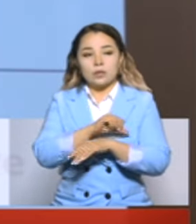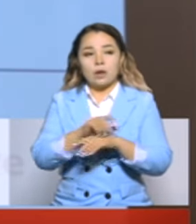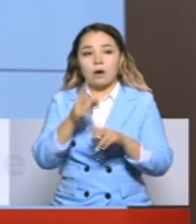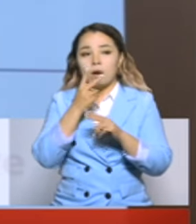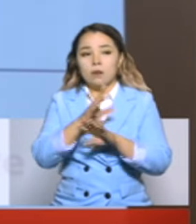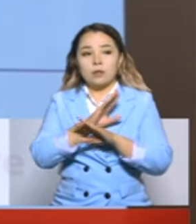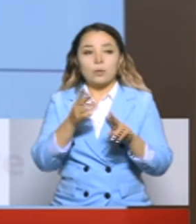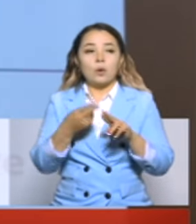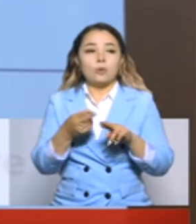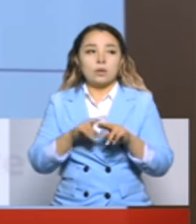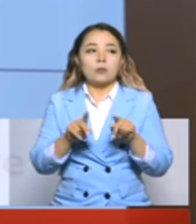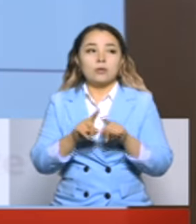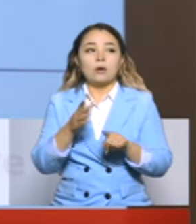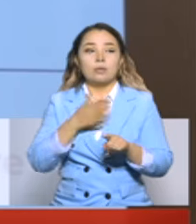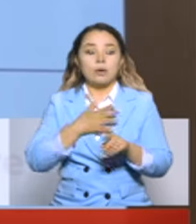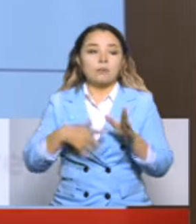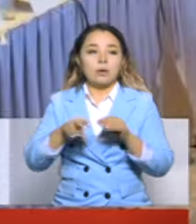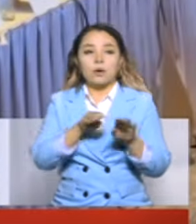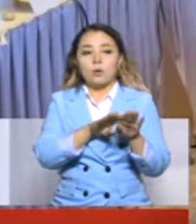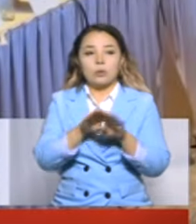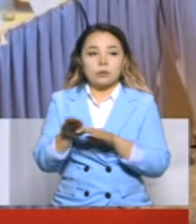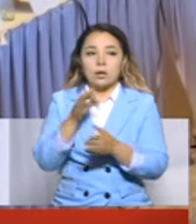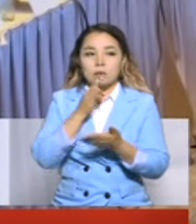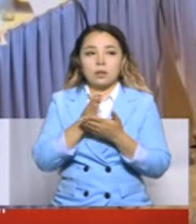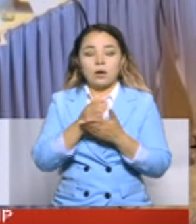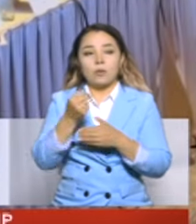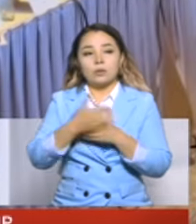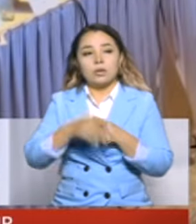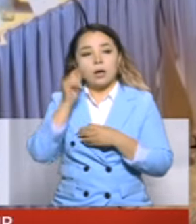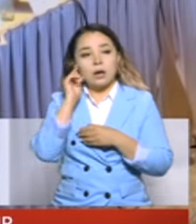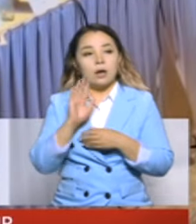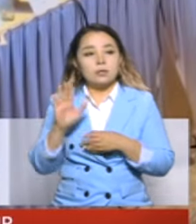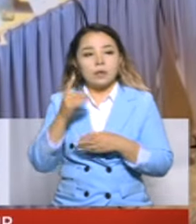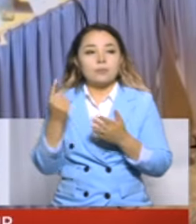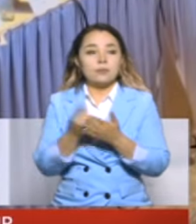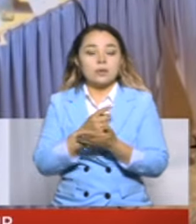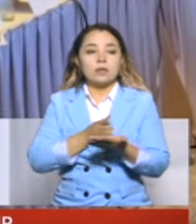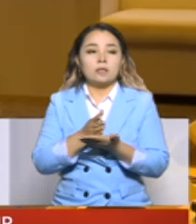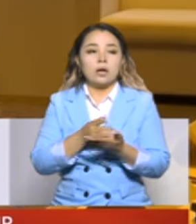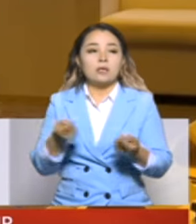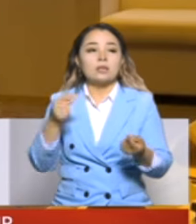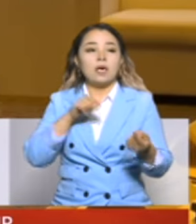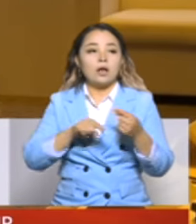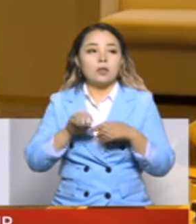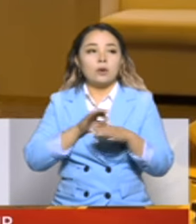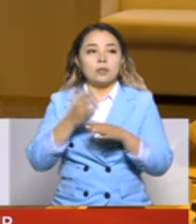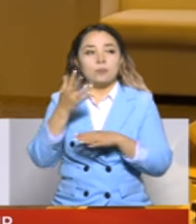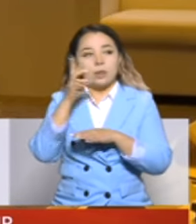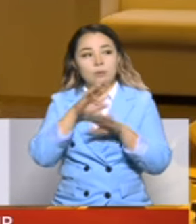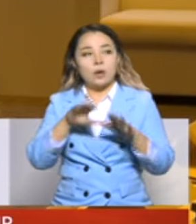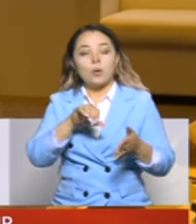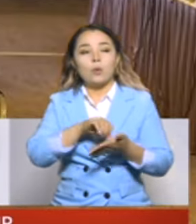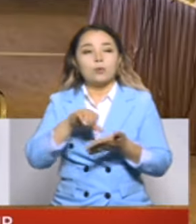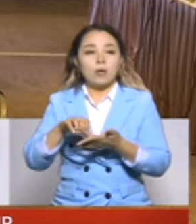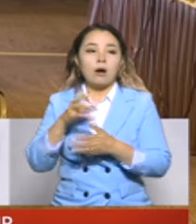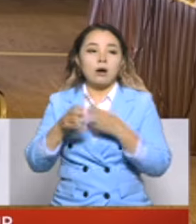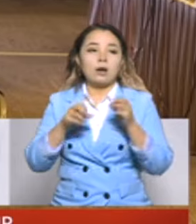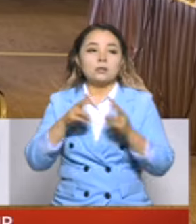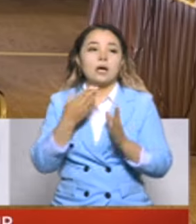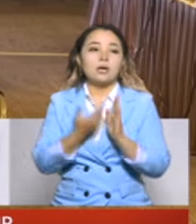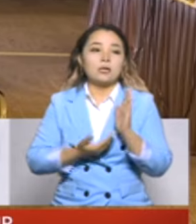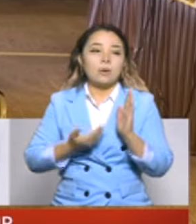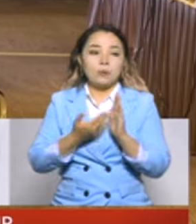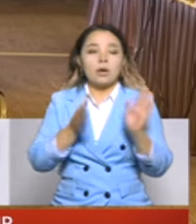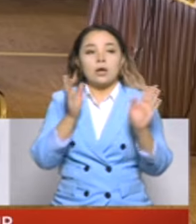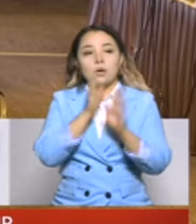қарамайды. Сондықтан бізге барлығы ортақ. Орта Азияда тұңғыш өткізілген саяси диалог алаңына 5 мемлекеттің өкілдері, халықаралық сарапшылар